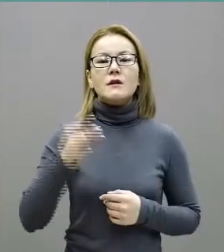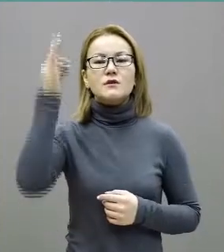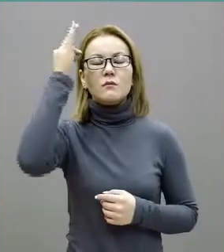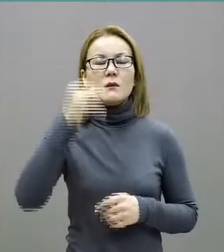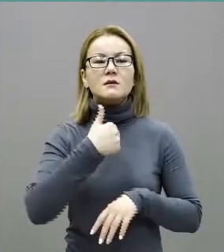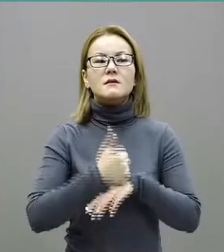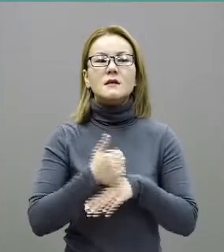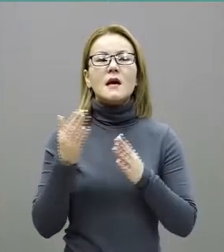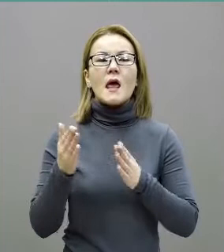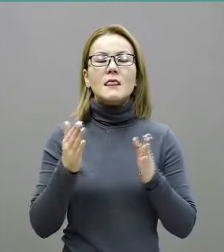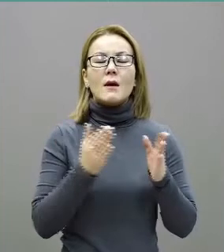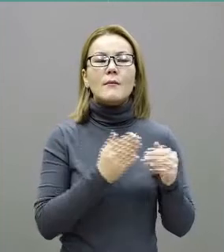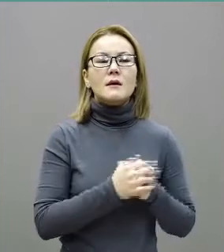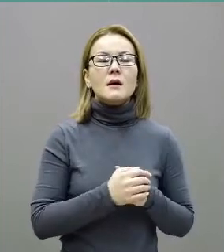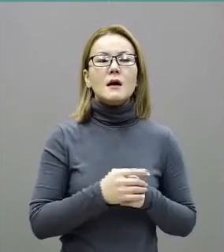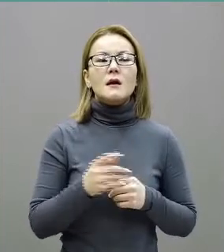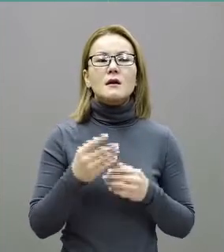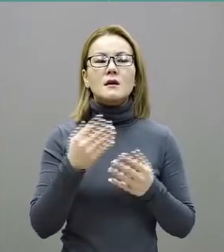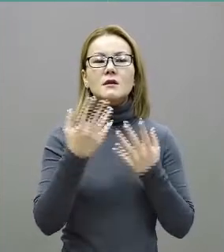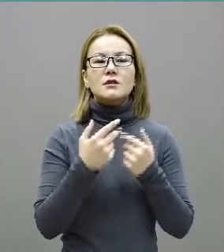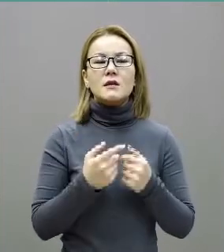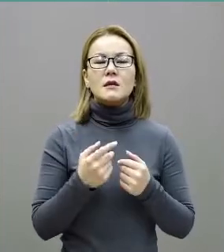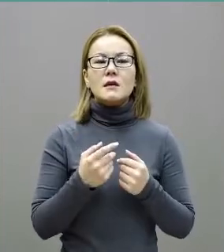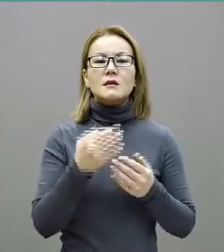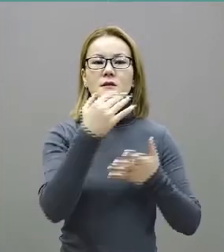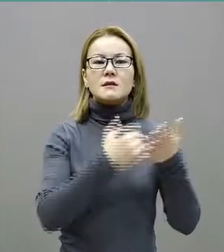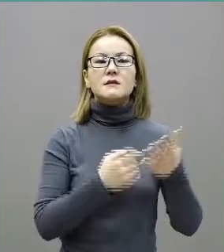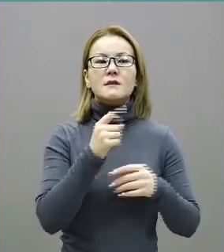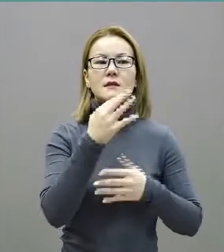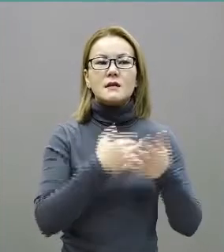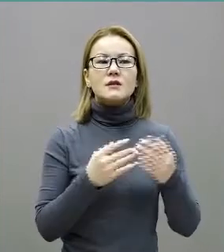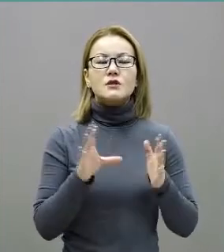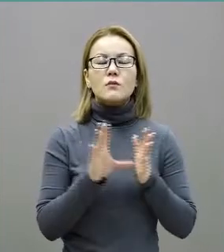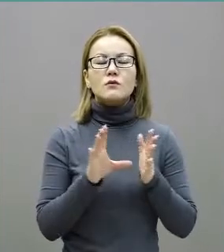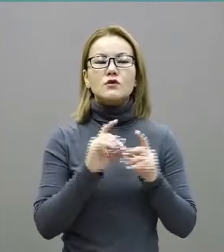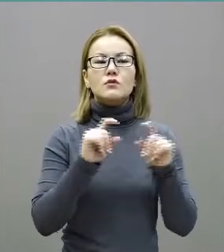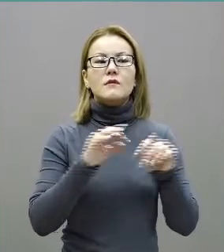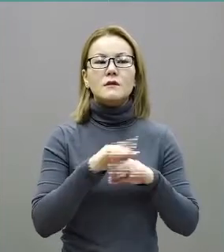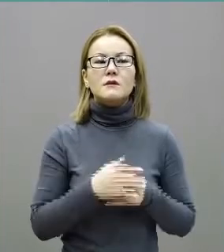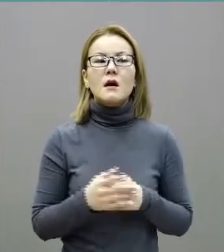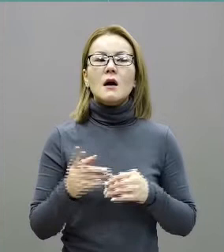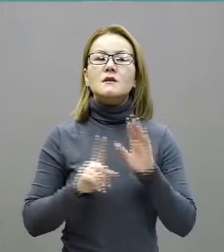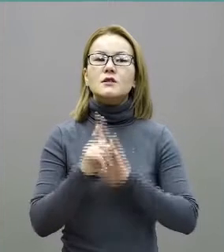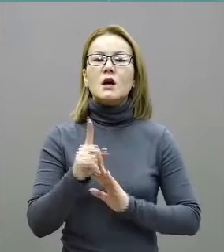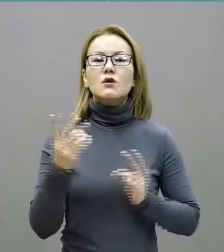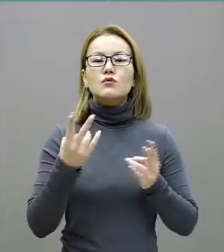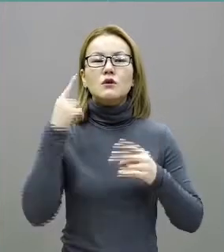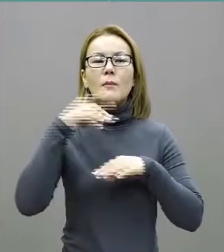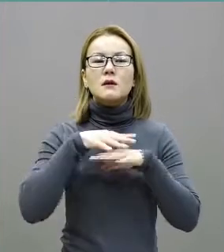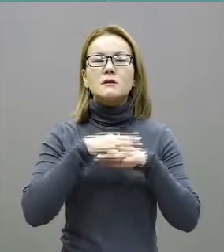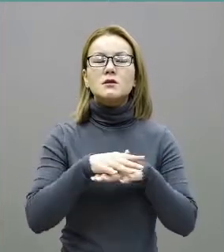основные этапы решения текстовой задачи с помощью уравнения в начале мы с вами должны проанализировать